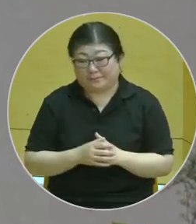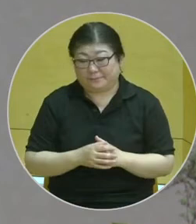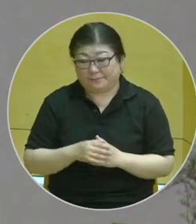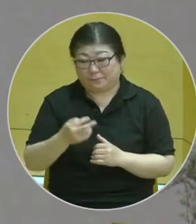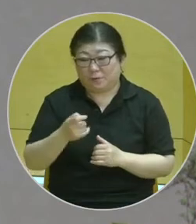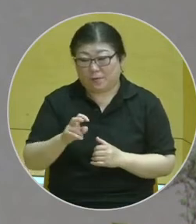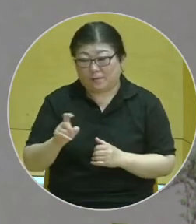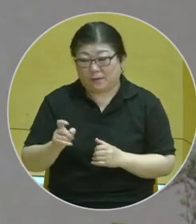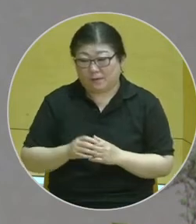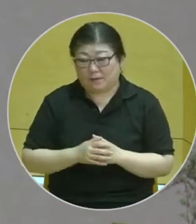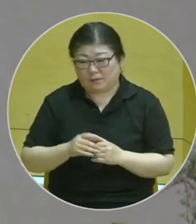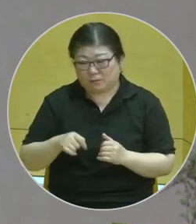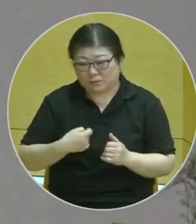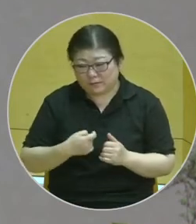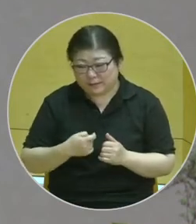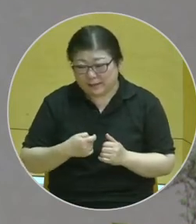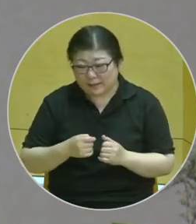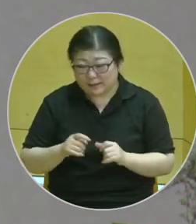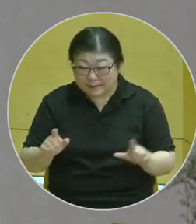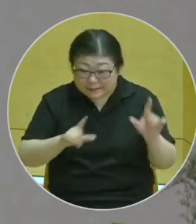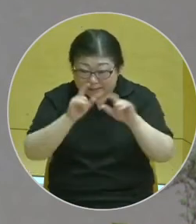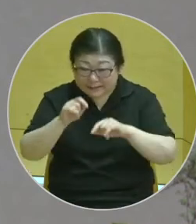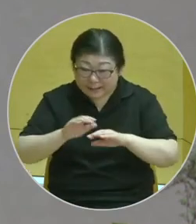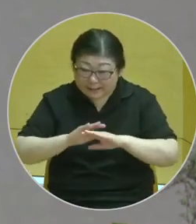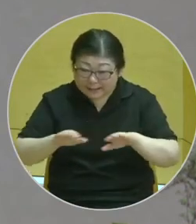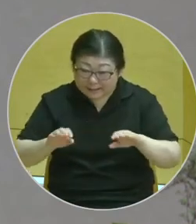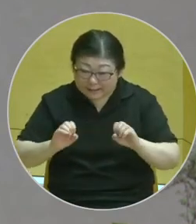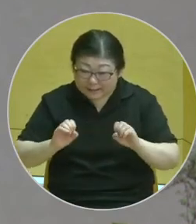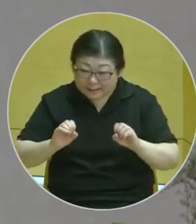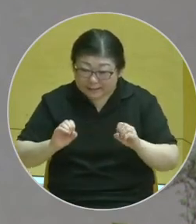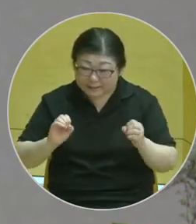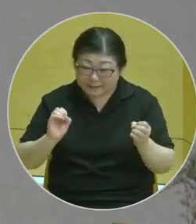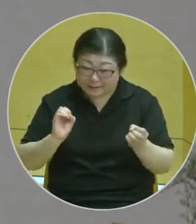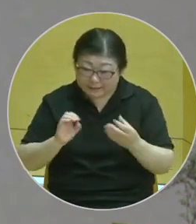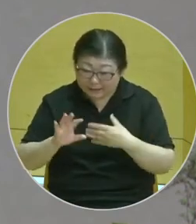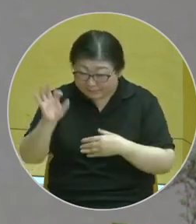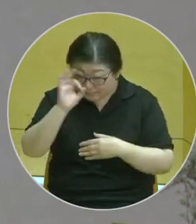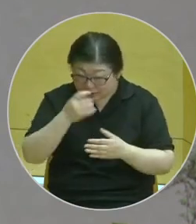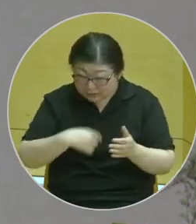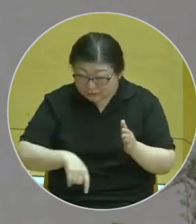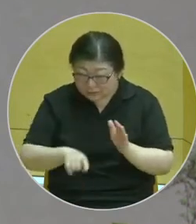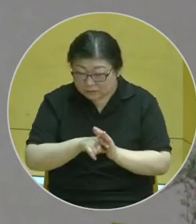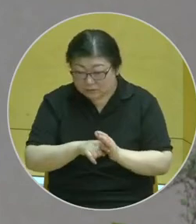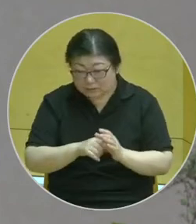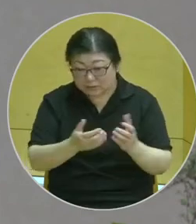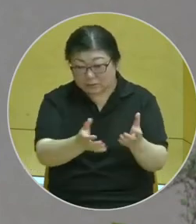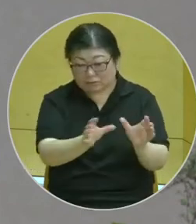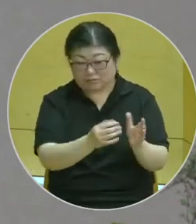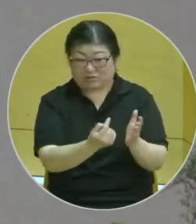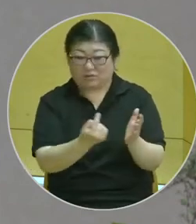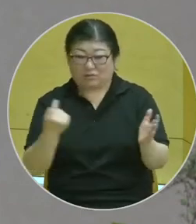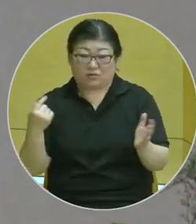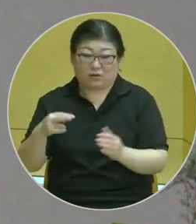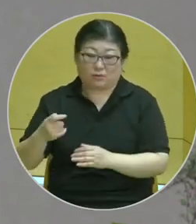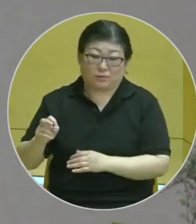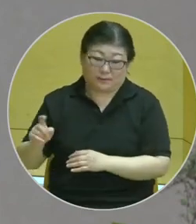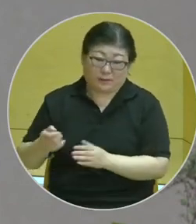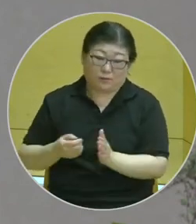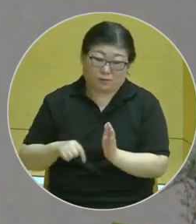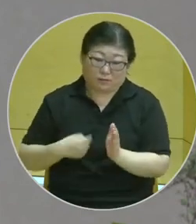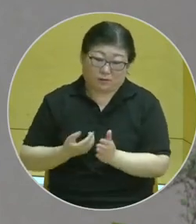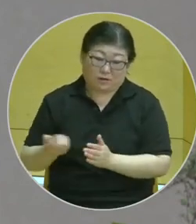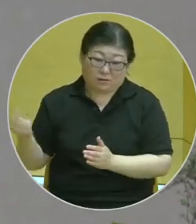자기 혼자 인생의 해답을 찾으려고 자기 혼자 자기 삶을 찾아 보려고 그 공동체를 떠나는 데 도마가 떠났을 때